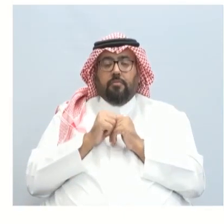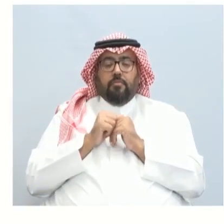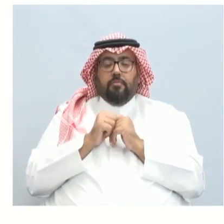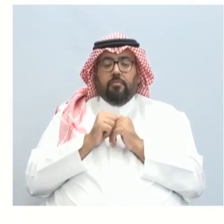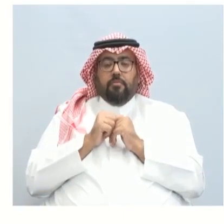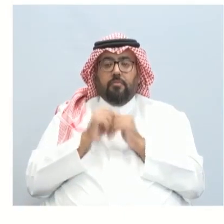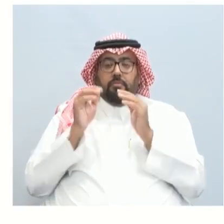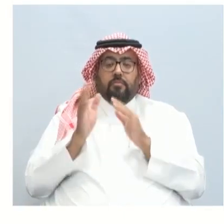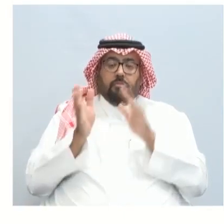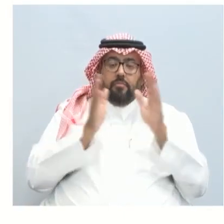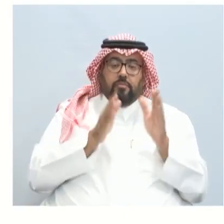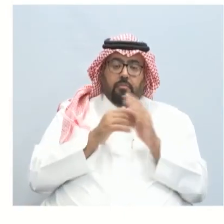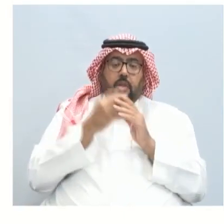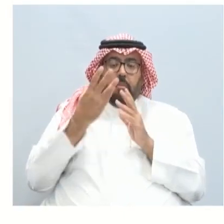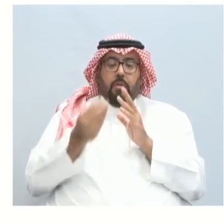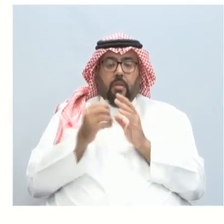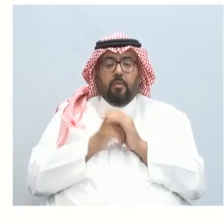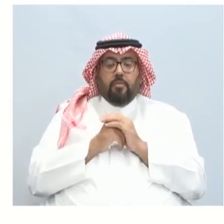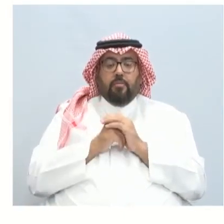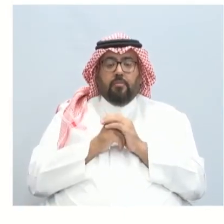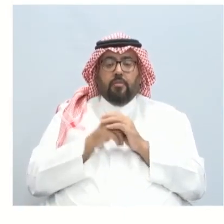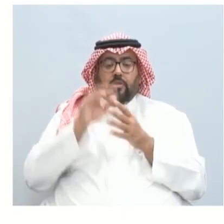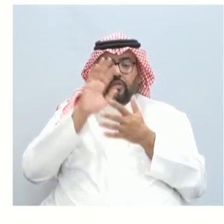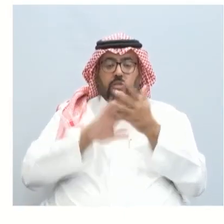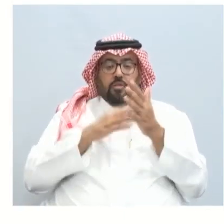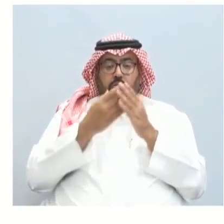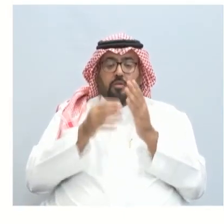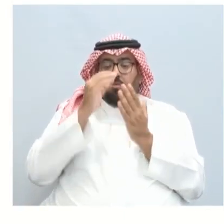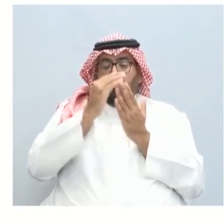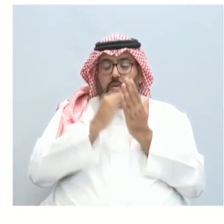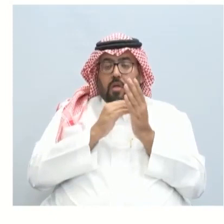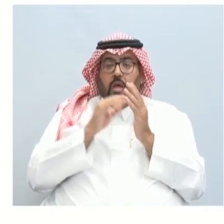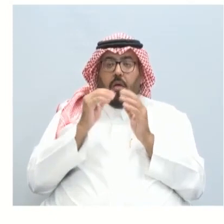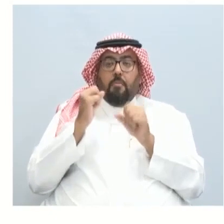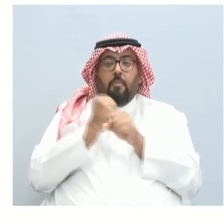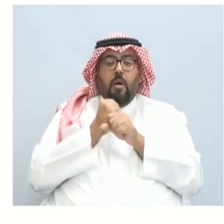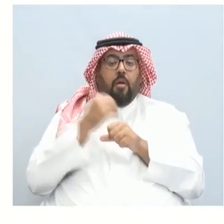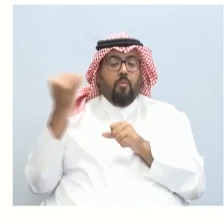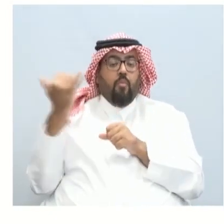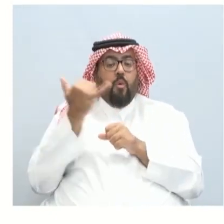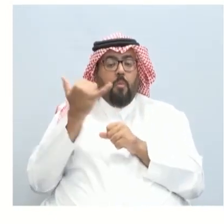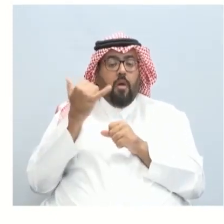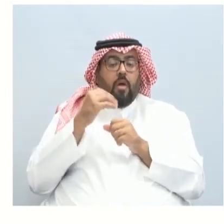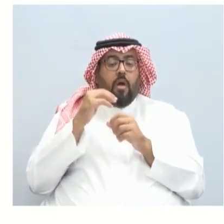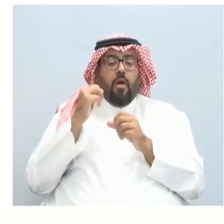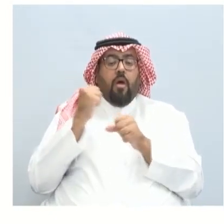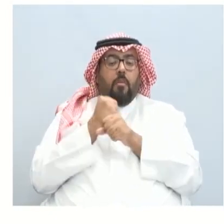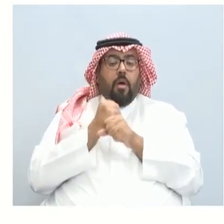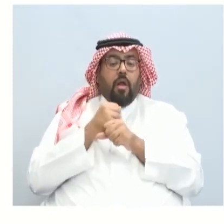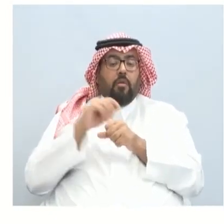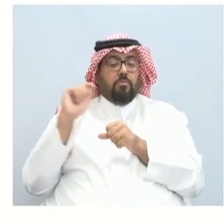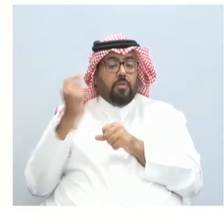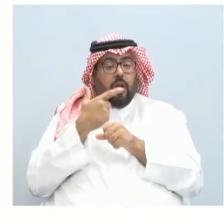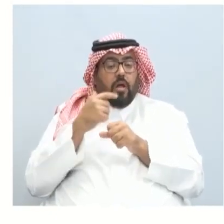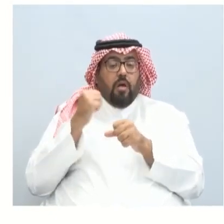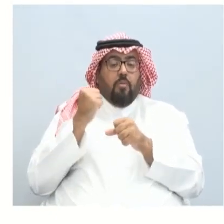لدينا ابنائي جدول نضع فيه الاعمال المهمه والعاجله والغير